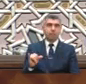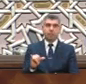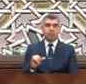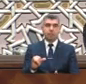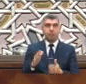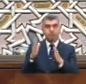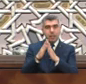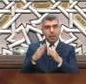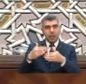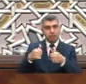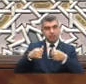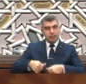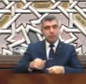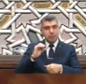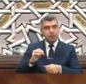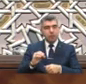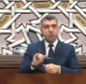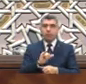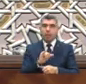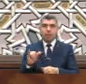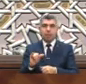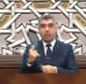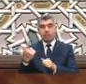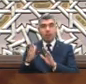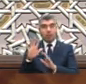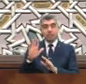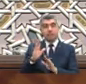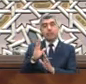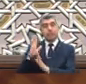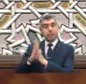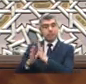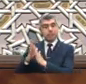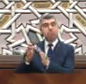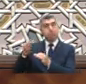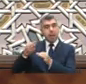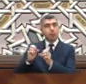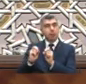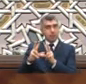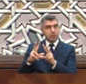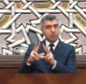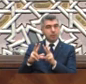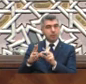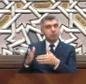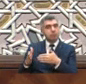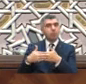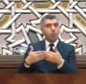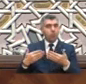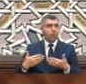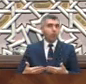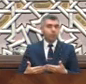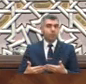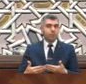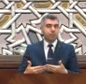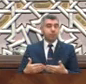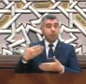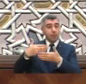مقيم ولا حتى شي حاجه، ما بقات 57 درنا تما المحكمه، دابا ما بقاتش. تنقول لهم كيفاش حنا كنزيدوا قدام كنرجعوا للور؟ لذلك حتى ملي تنبنيو